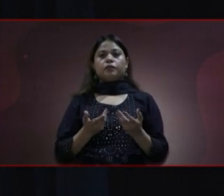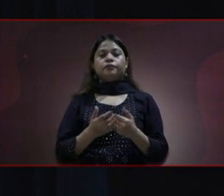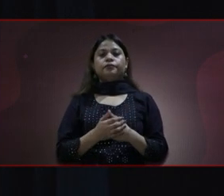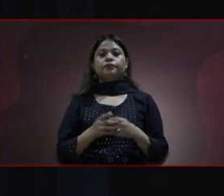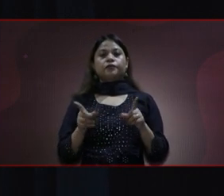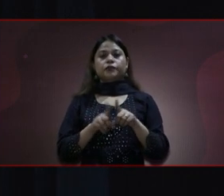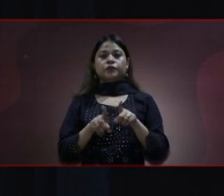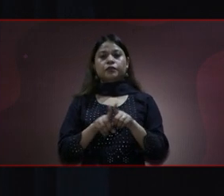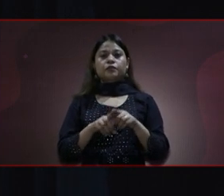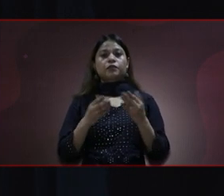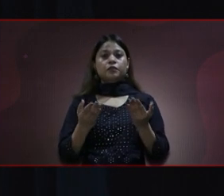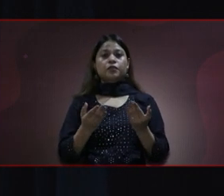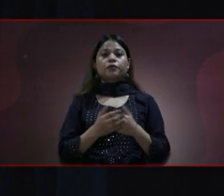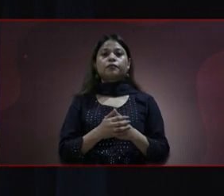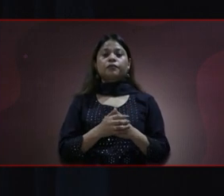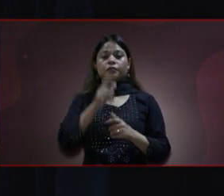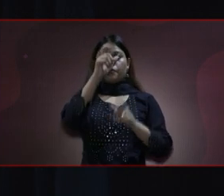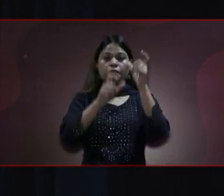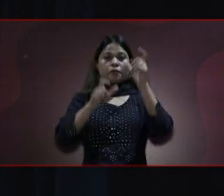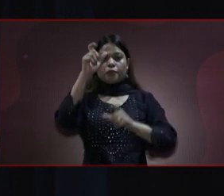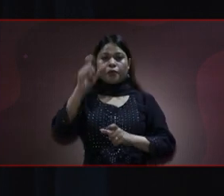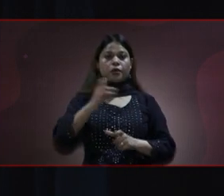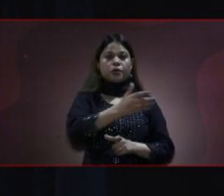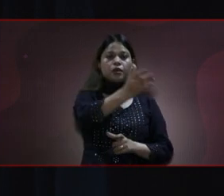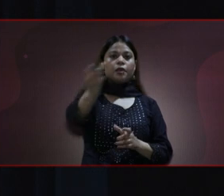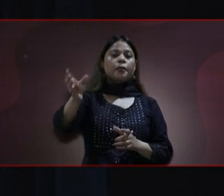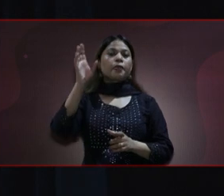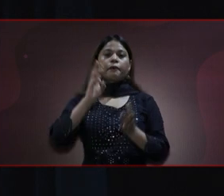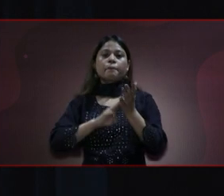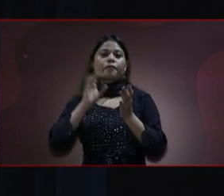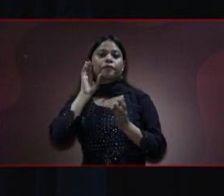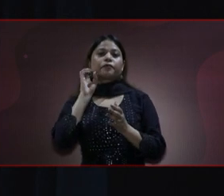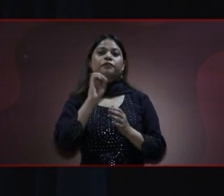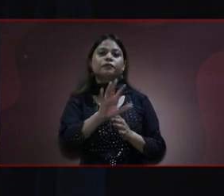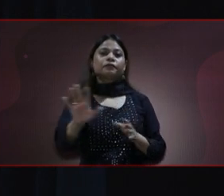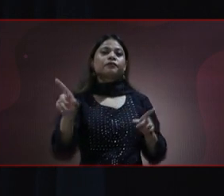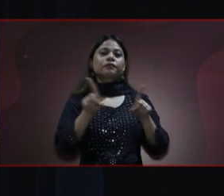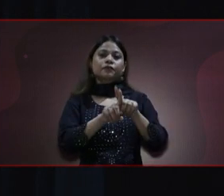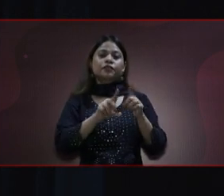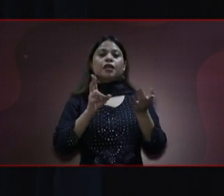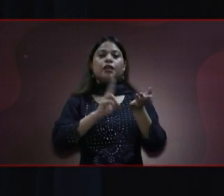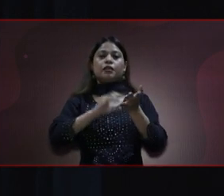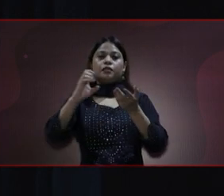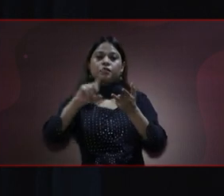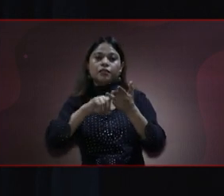ठीक सुना है? सार्वजनिक रूप में मीडिया के सामने करो, NCERT अगले शिक्षा वर्ष में